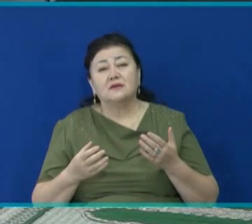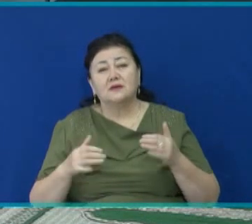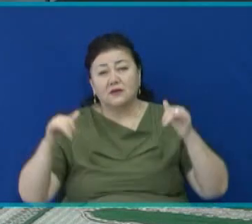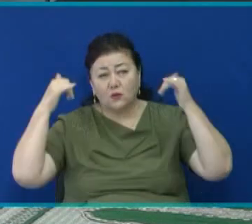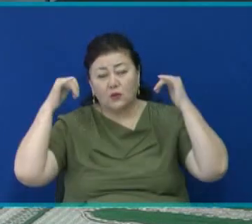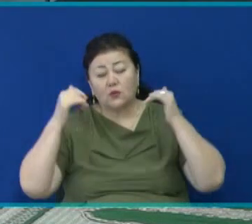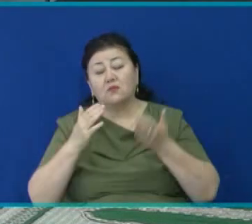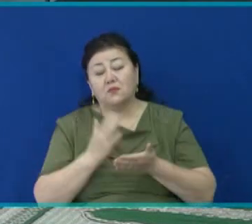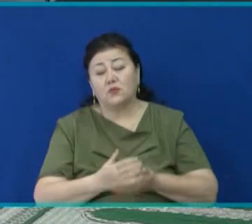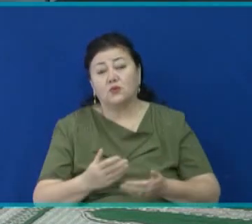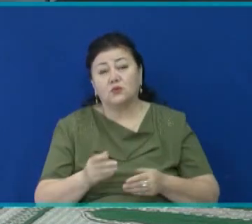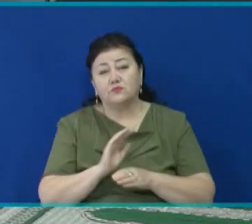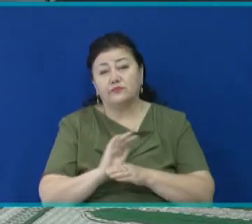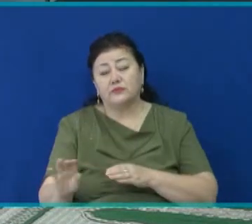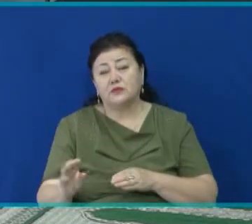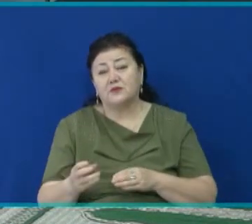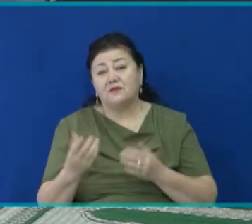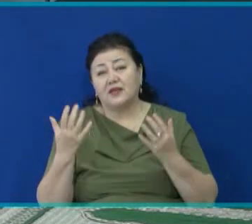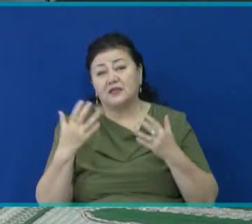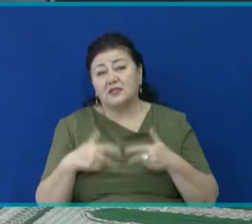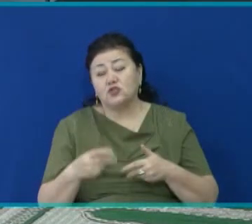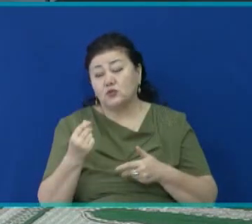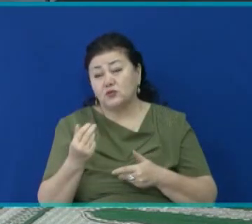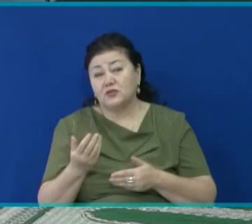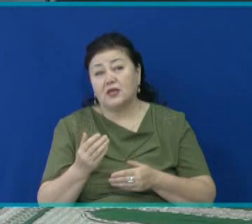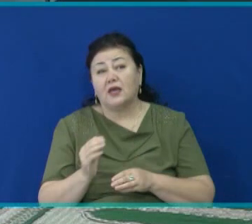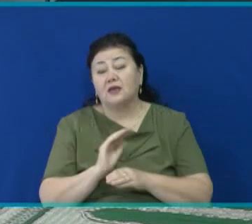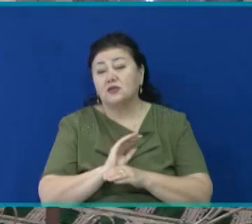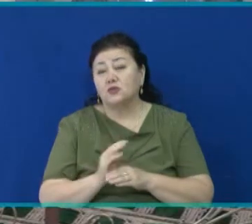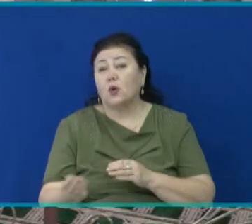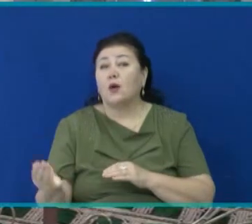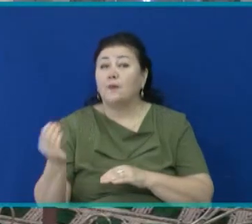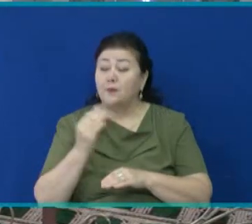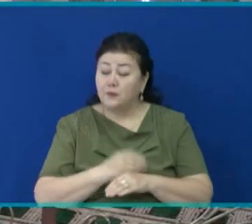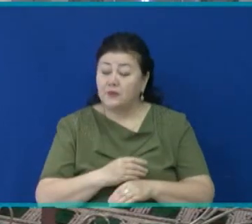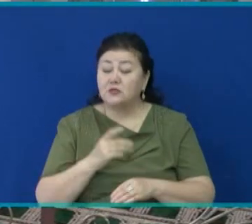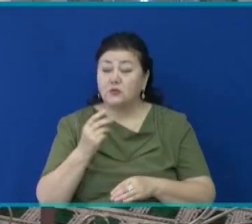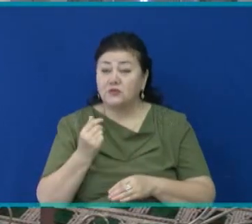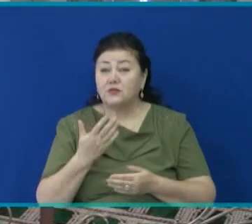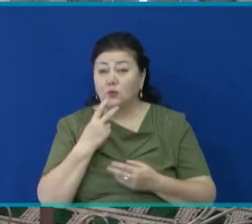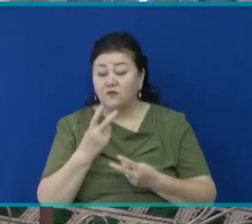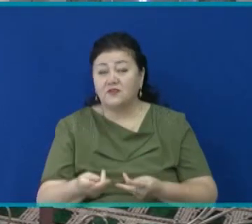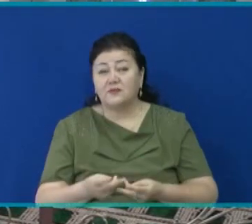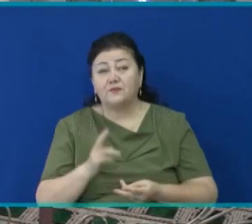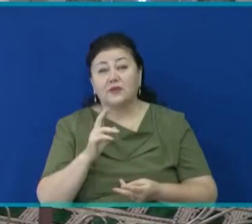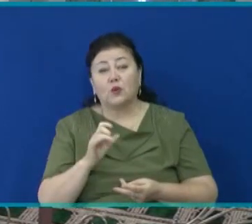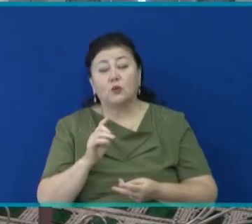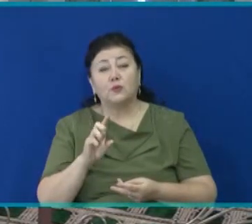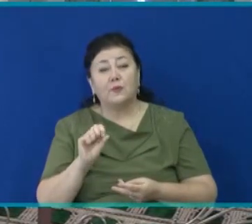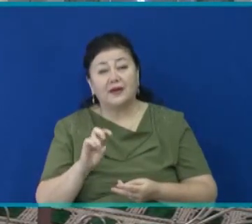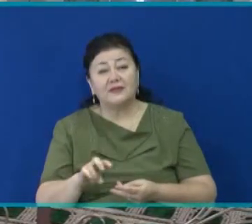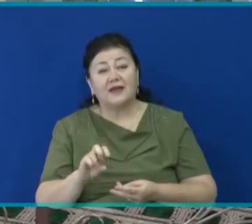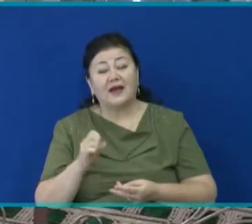счет. Он перечисляет средства, и в ответ должно прийти уведомление о поступлении средств. Курбан-Айт начинается на 70-й день